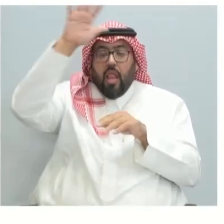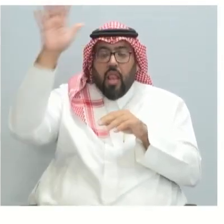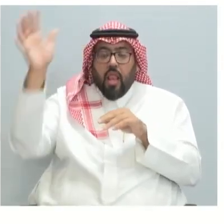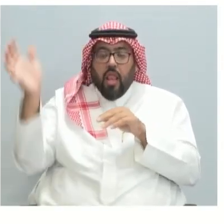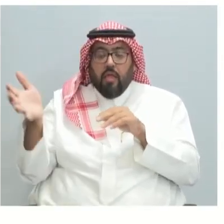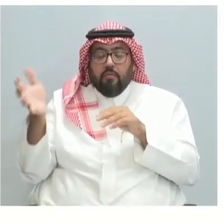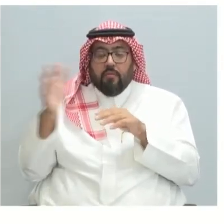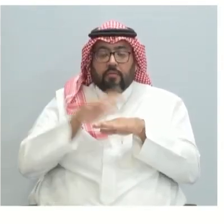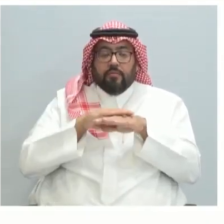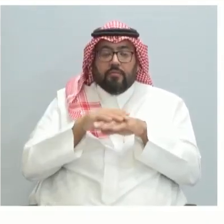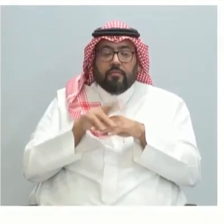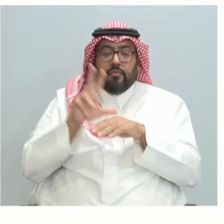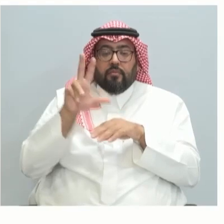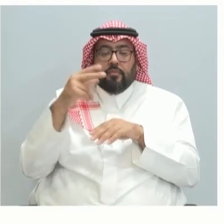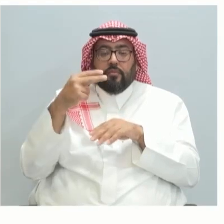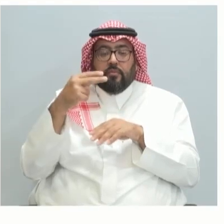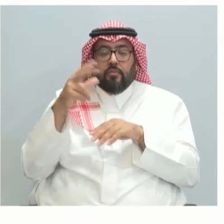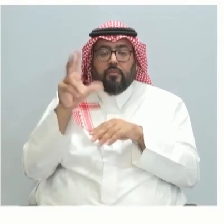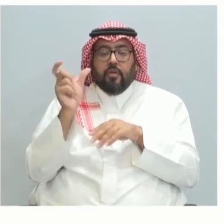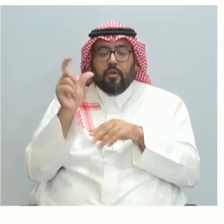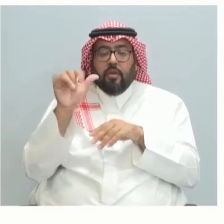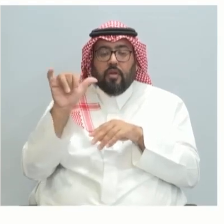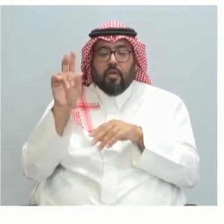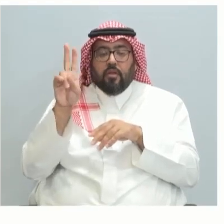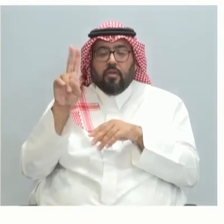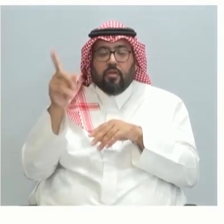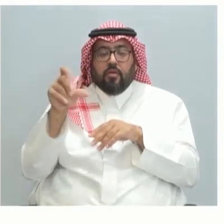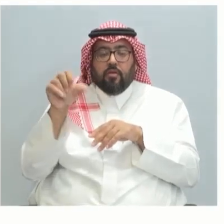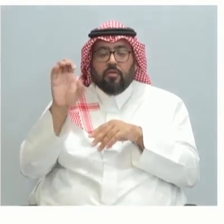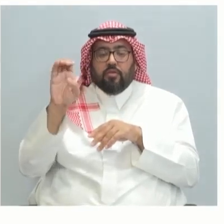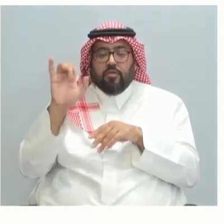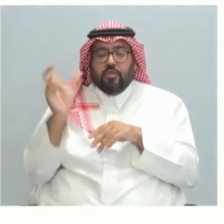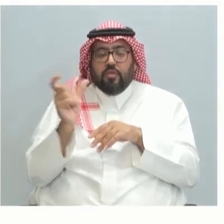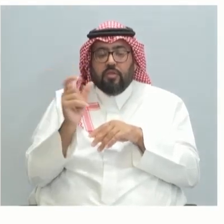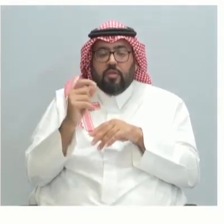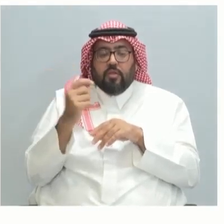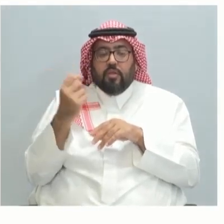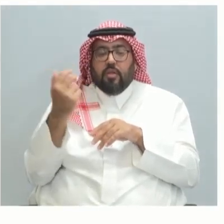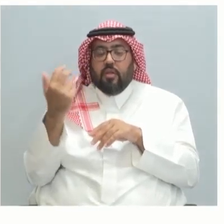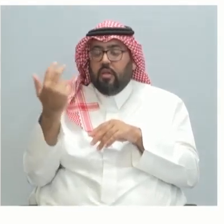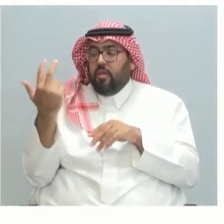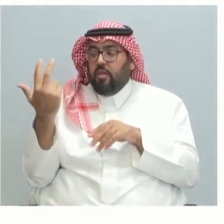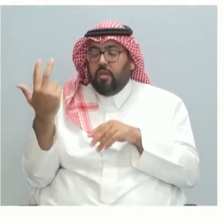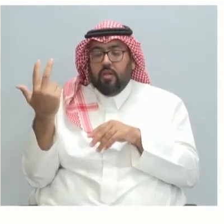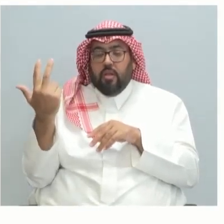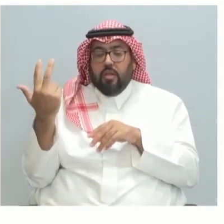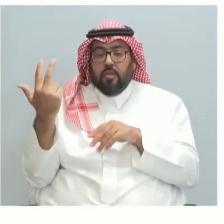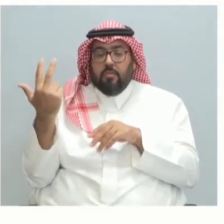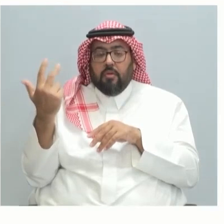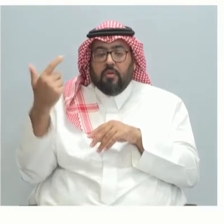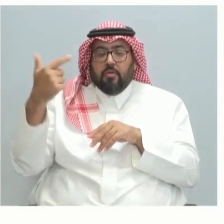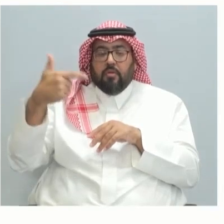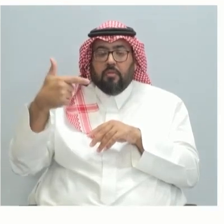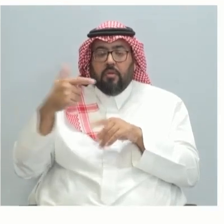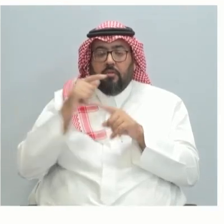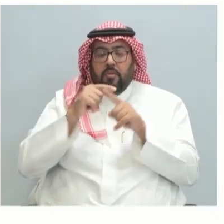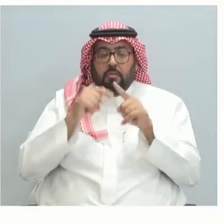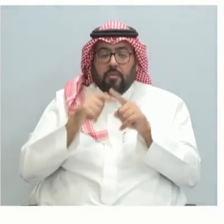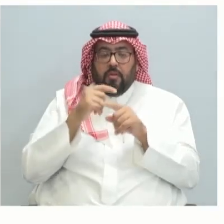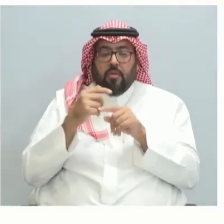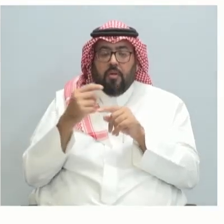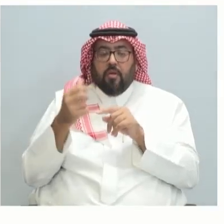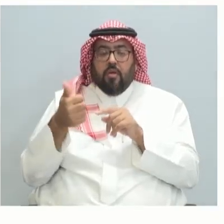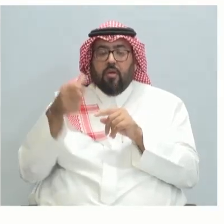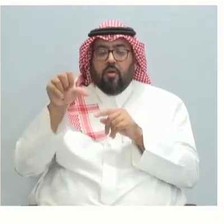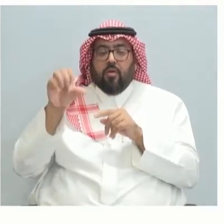للارض لدينا العنصر نيتروجين بنسبه 78% اكسجين بنسبه 21% غير ذلك بنسبه